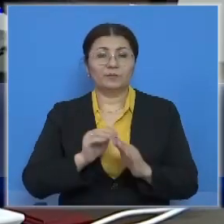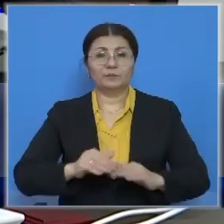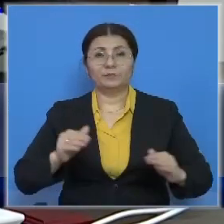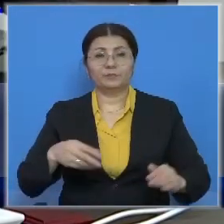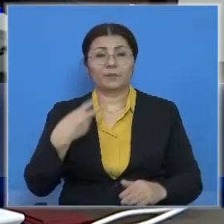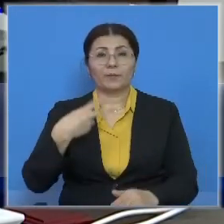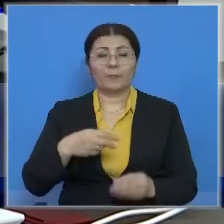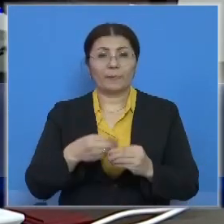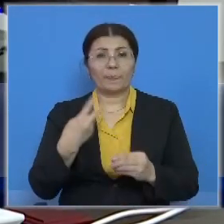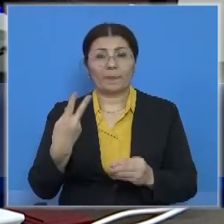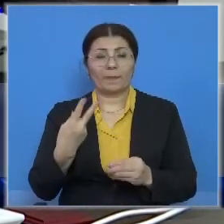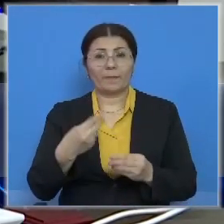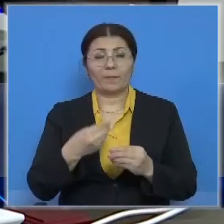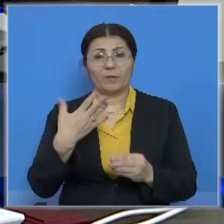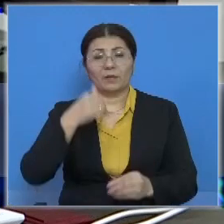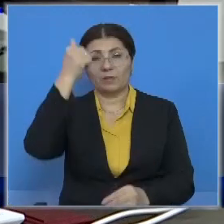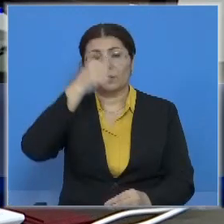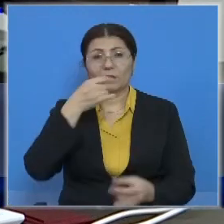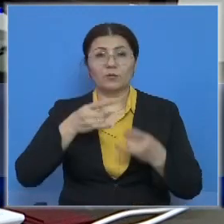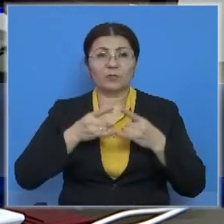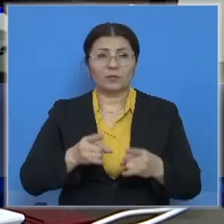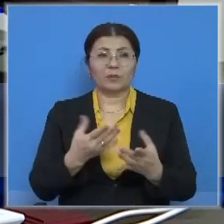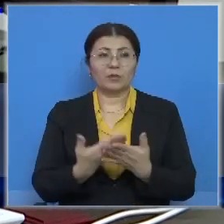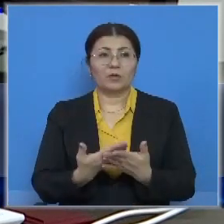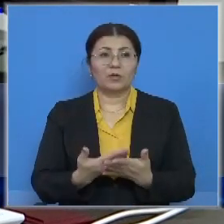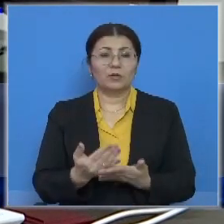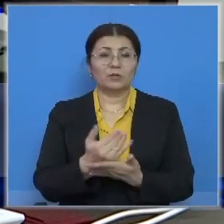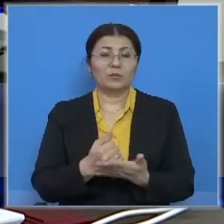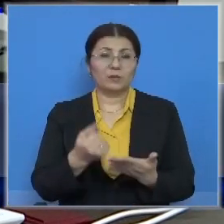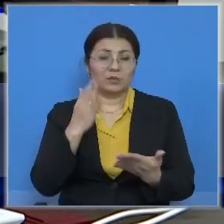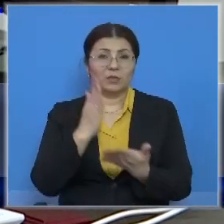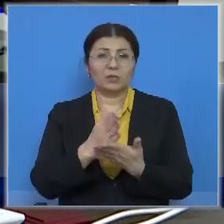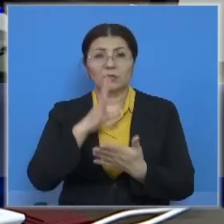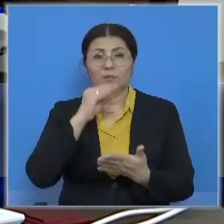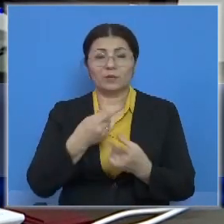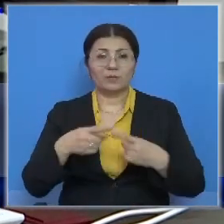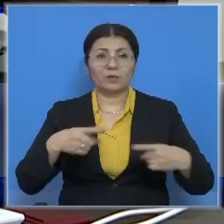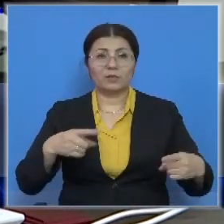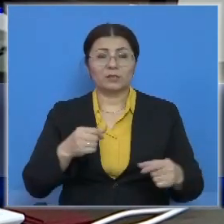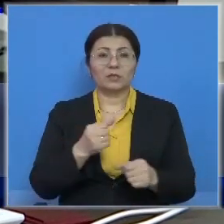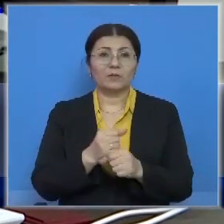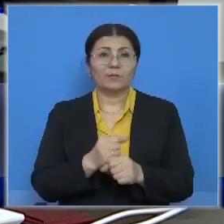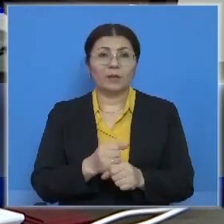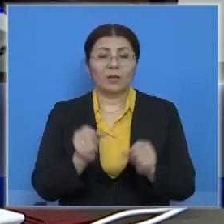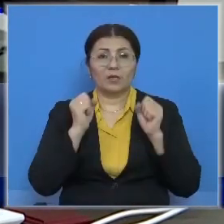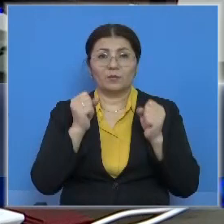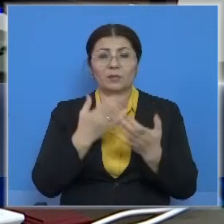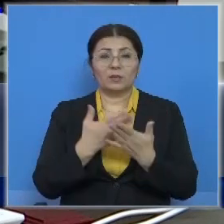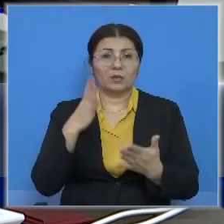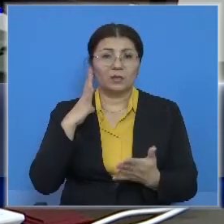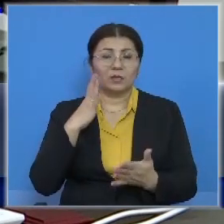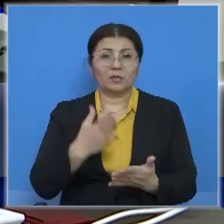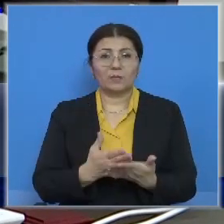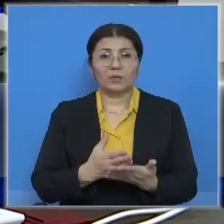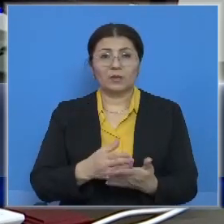дети 2012-2015 годов рождения Но сейчас есть весомые успехи различных дисциплинах и сравним был филиал Федерации